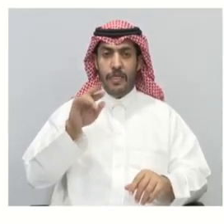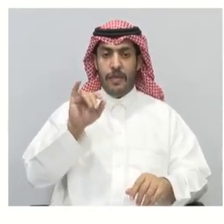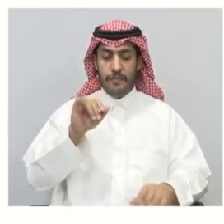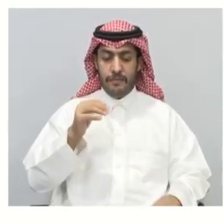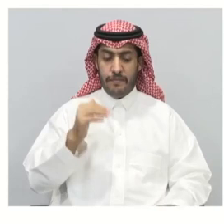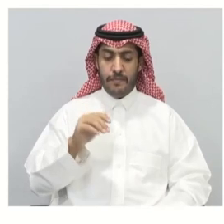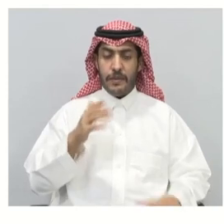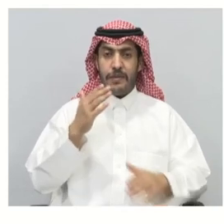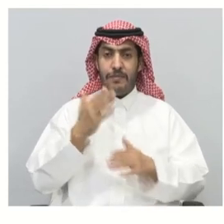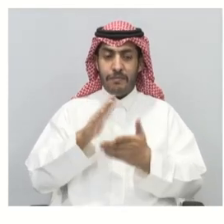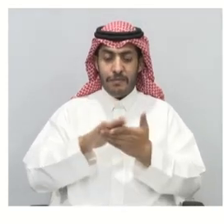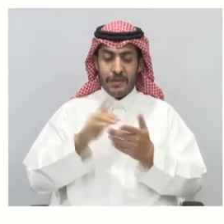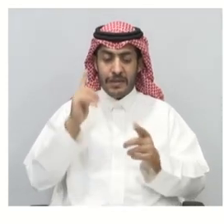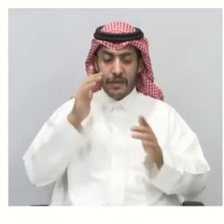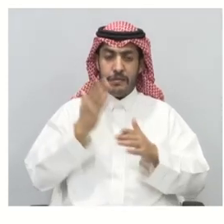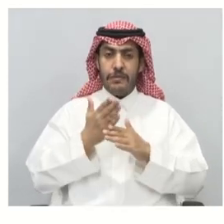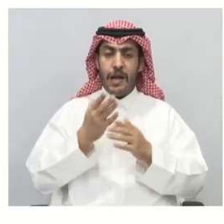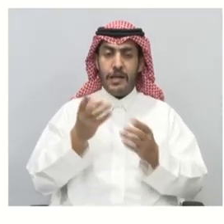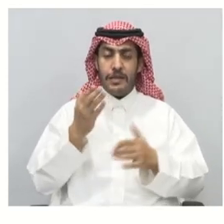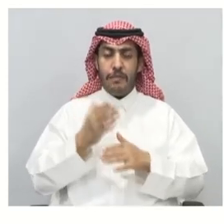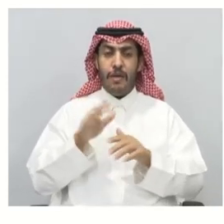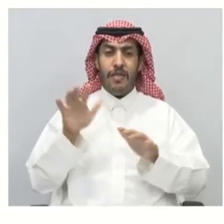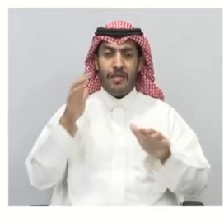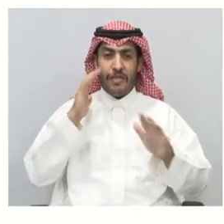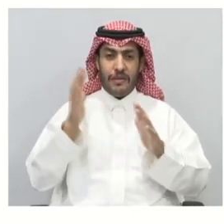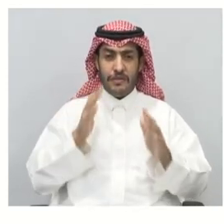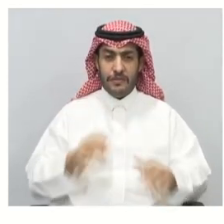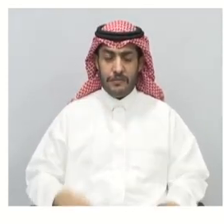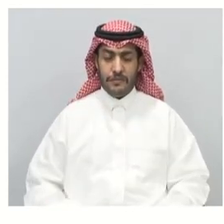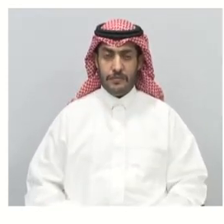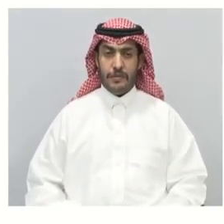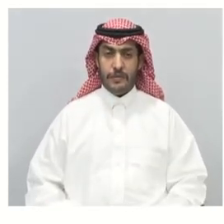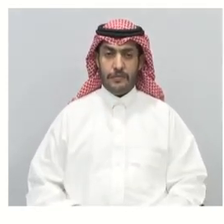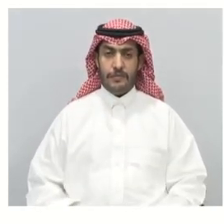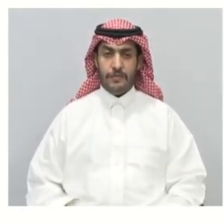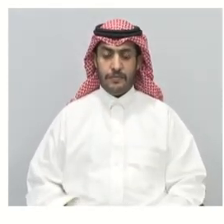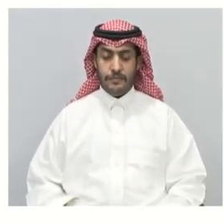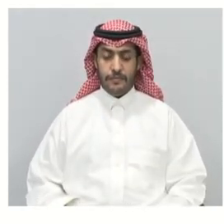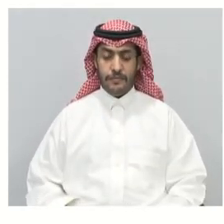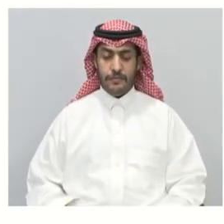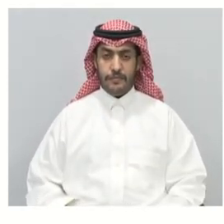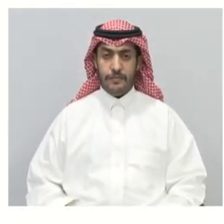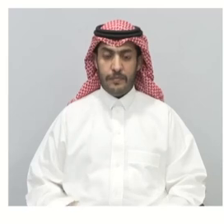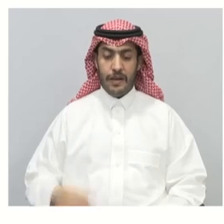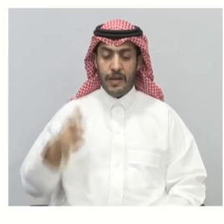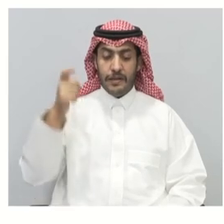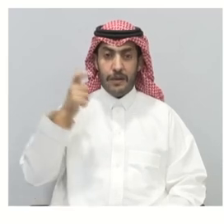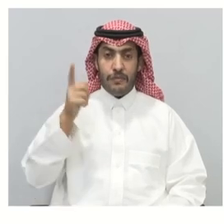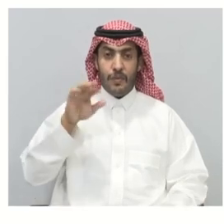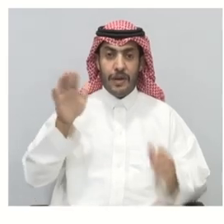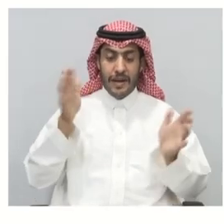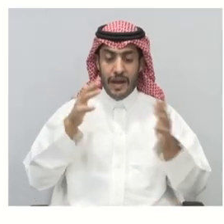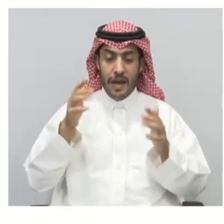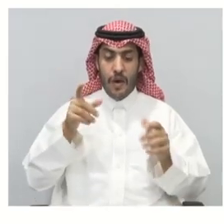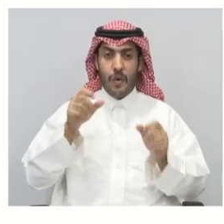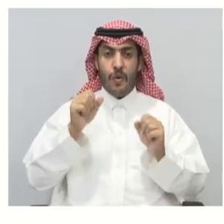من اسباب التلوث بئس الضجيج لانه من اسباب التلوث طيب الشمس والرياح